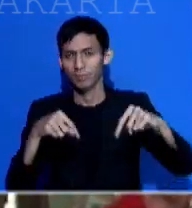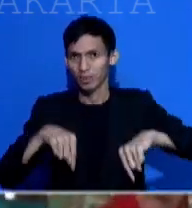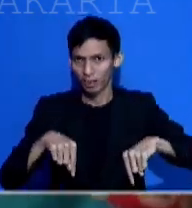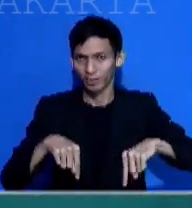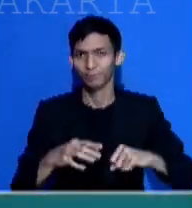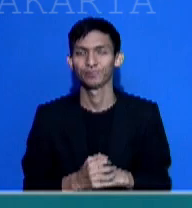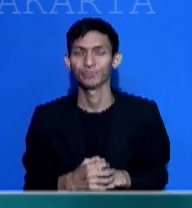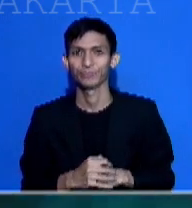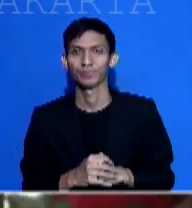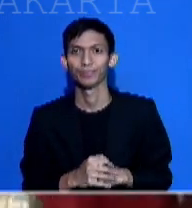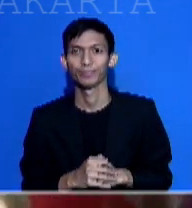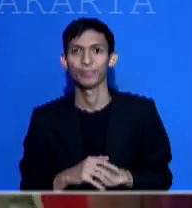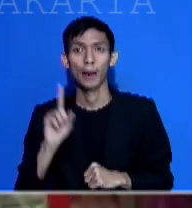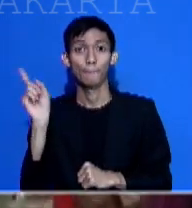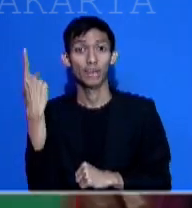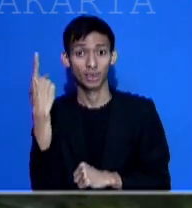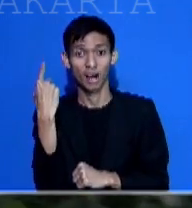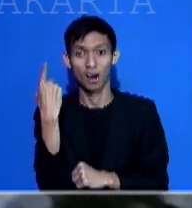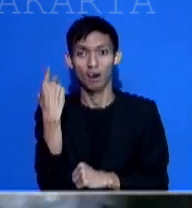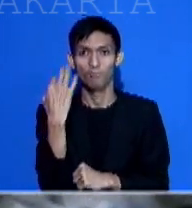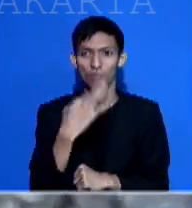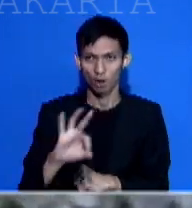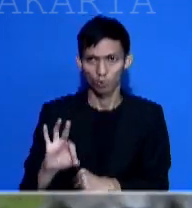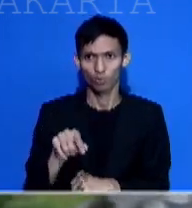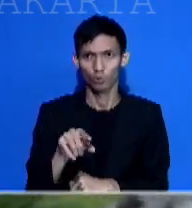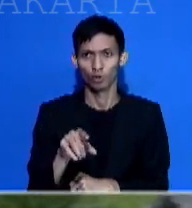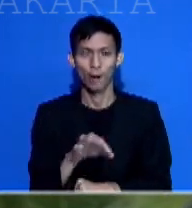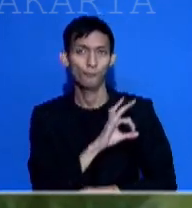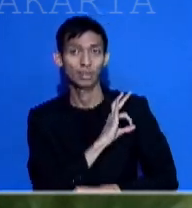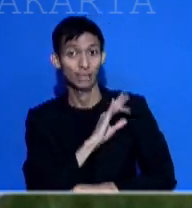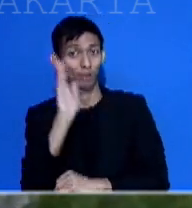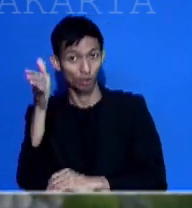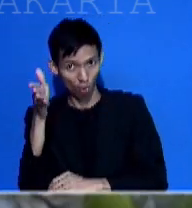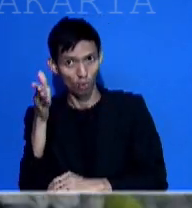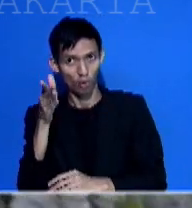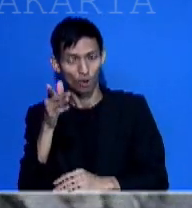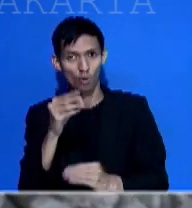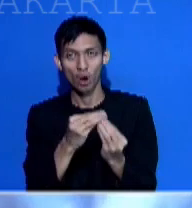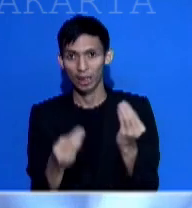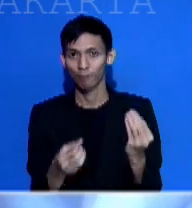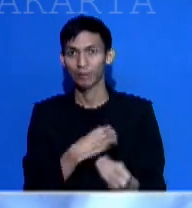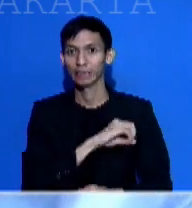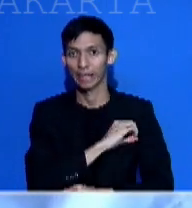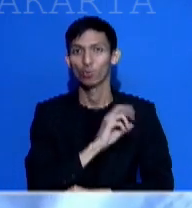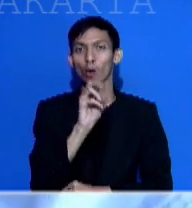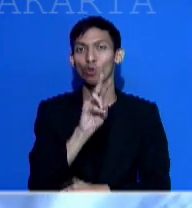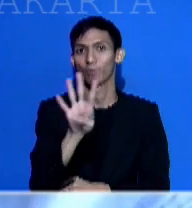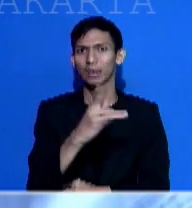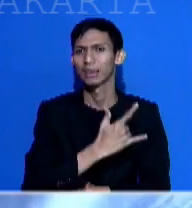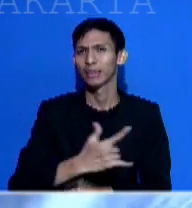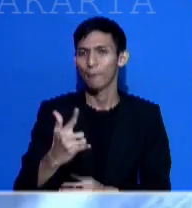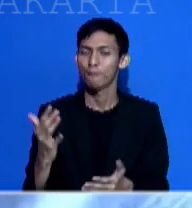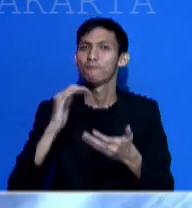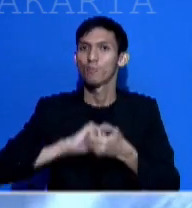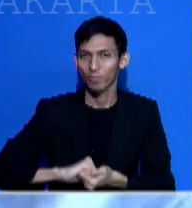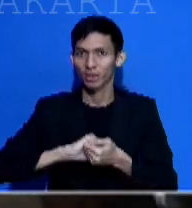optimis, di masa pemerintahan baru, pimpinan presiden dan wakil presiden terpilih hasil pemilu 2024 tetap eksis dan bersinergi membangkitkan